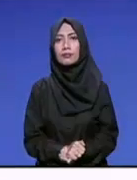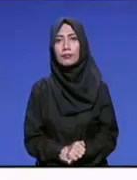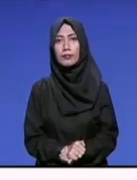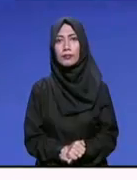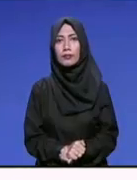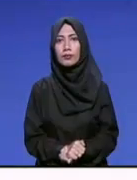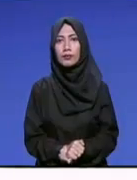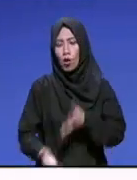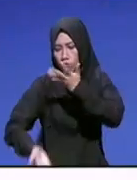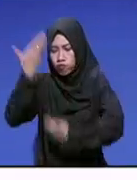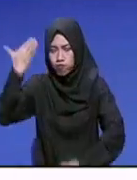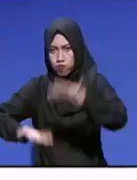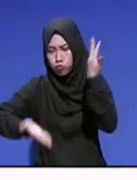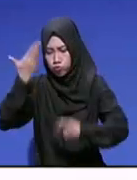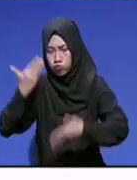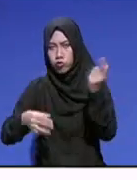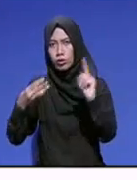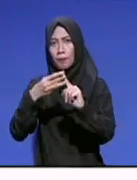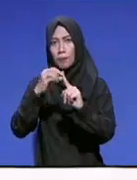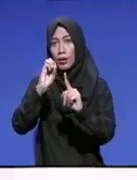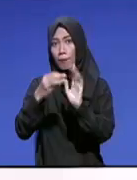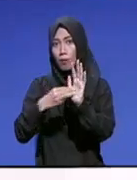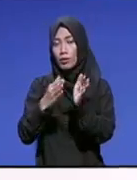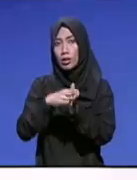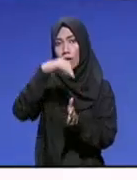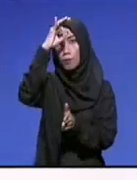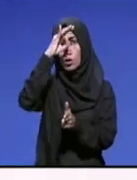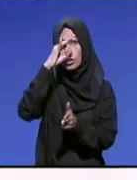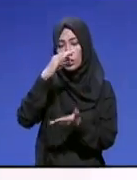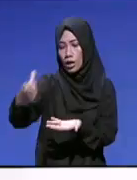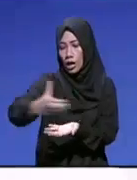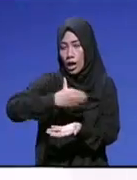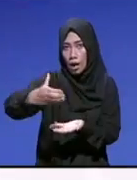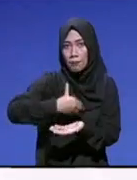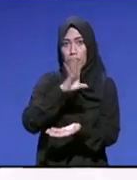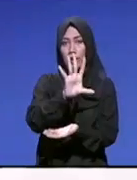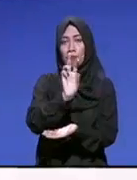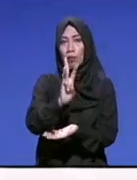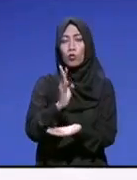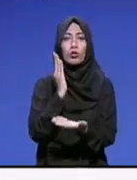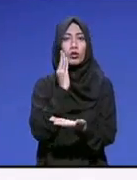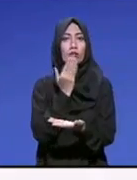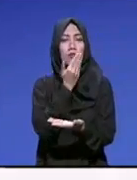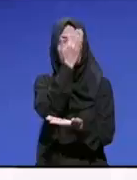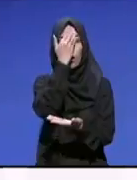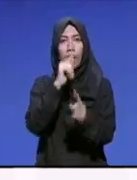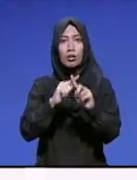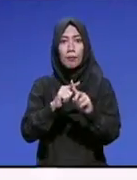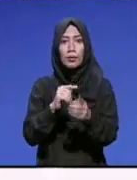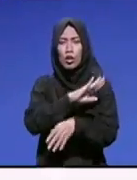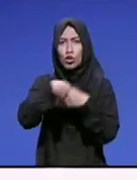Dalam penggerebekan yang dilakukan BPOM dan kepolisian, ditemukan 53 produk kosmetika dari sejumlah merek ternama yang